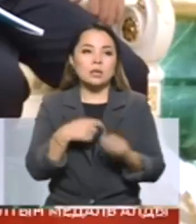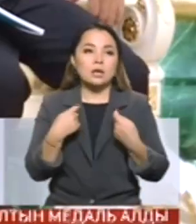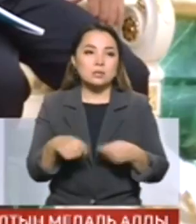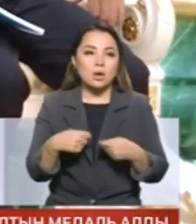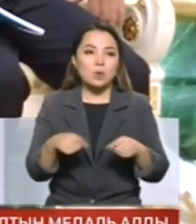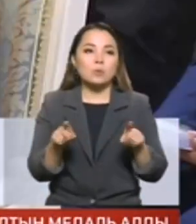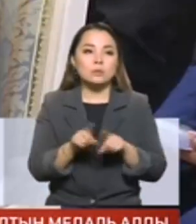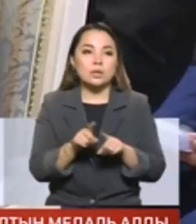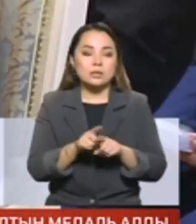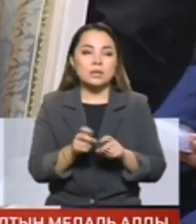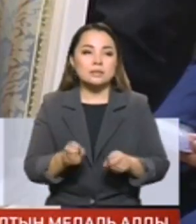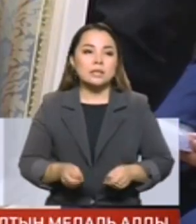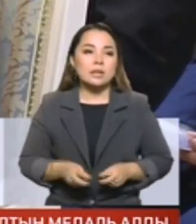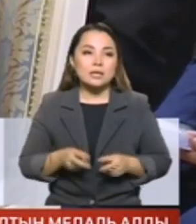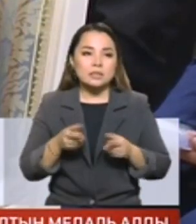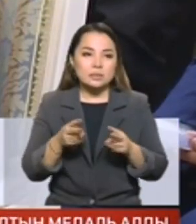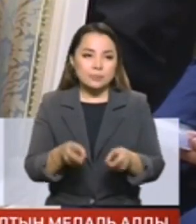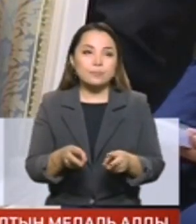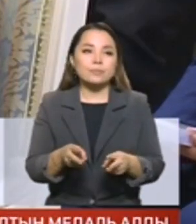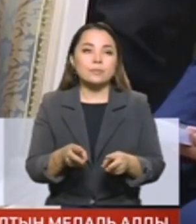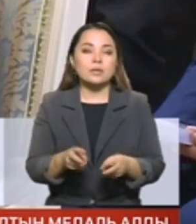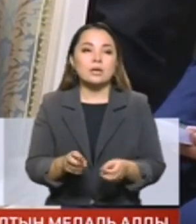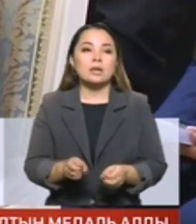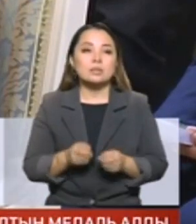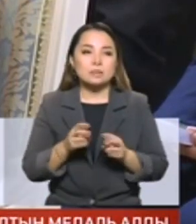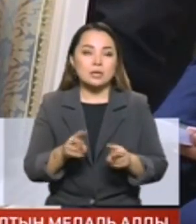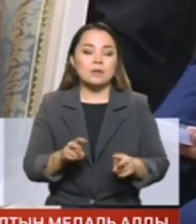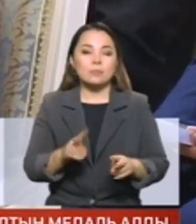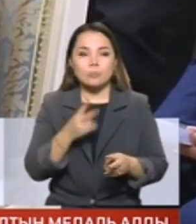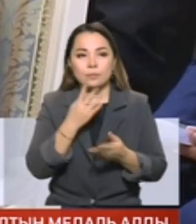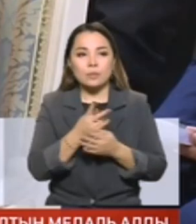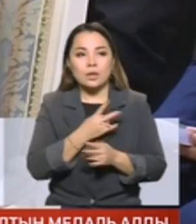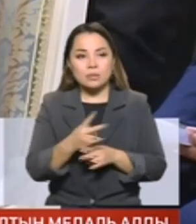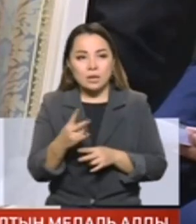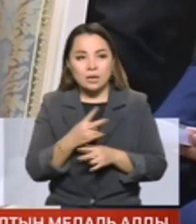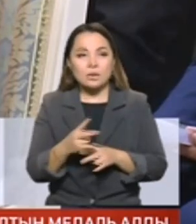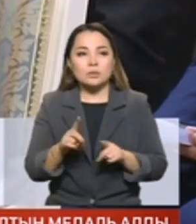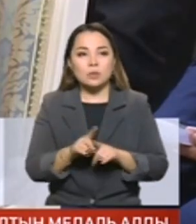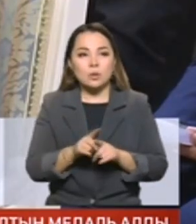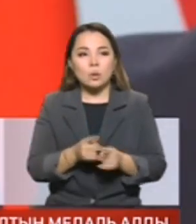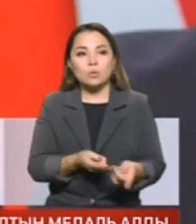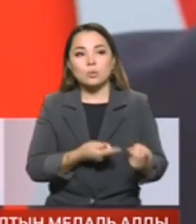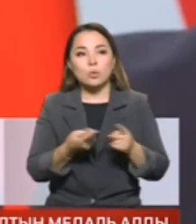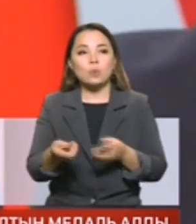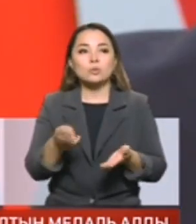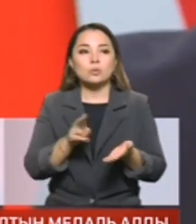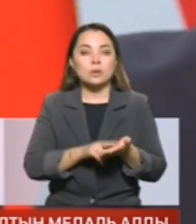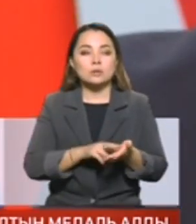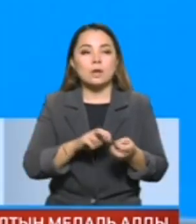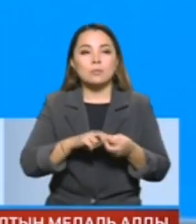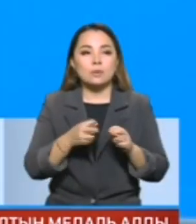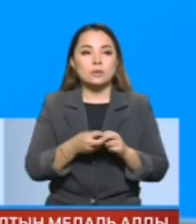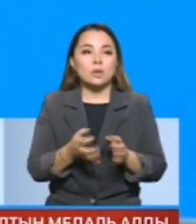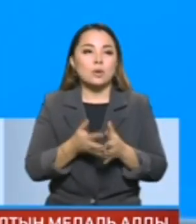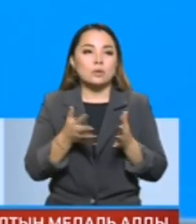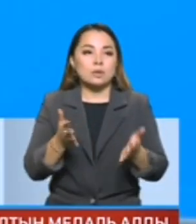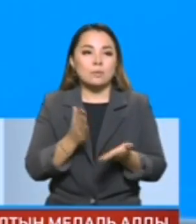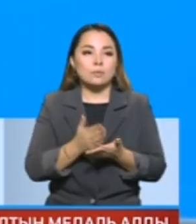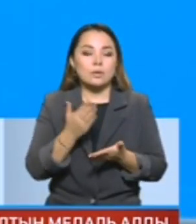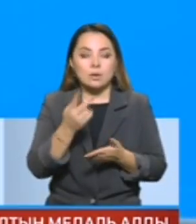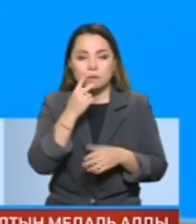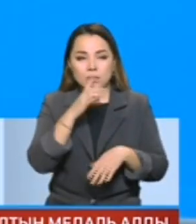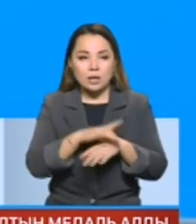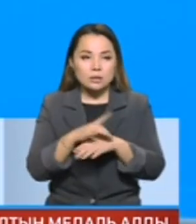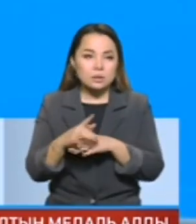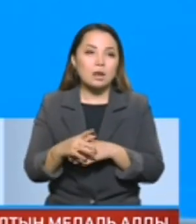саудасына, терроризм мен экстремизмге, көші-қонға қатысты сын-қатерлер көбейді. Мұндай